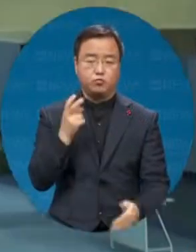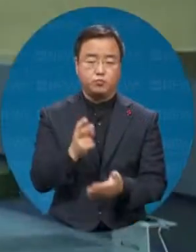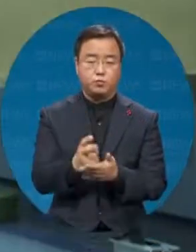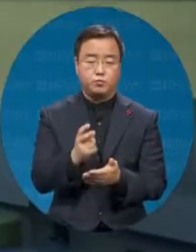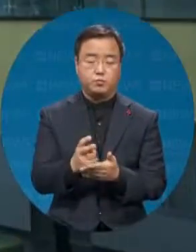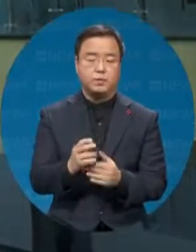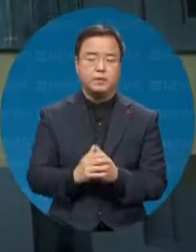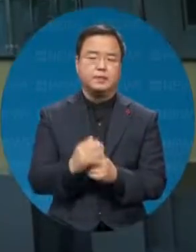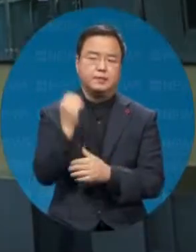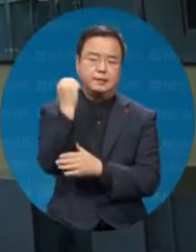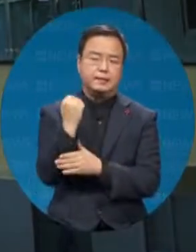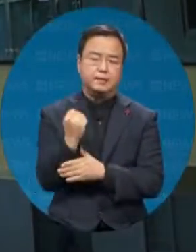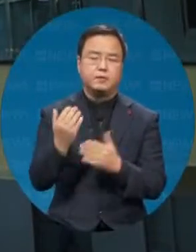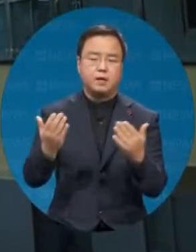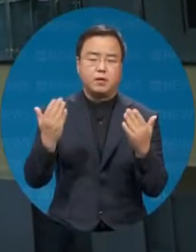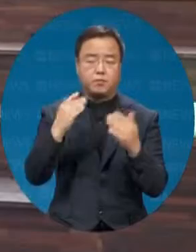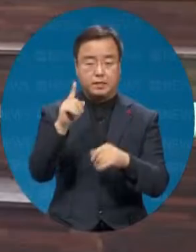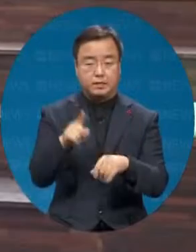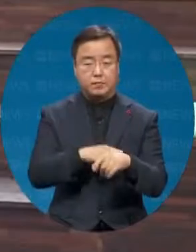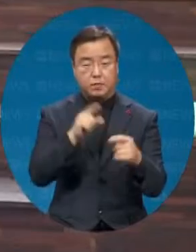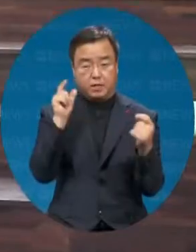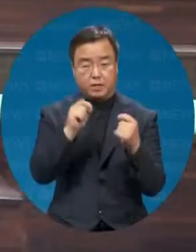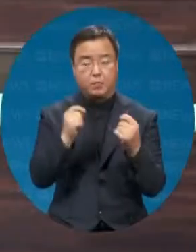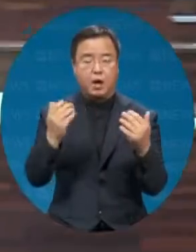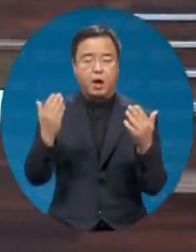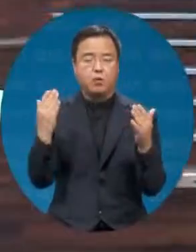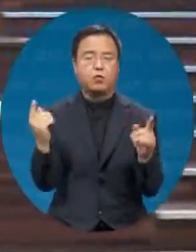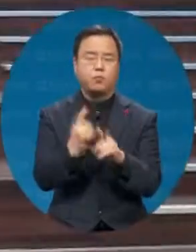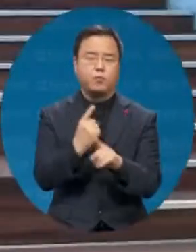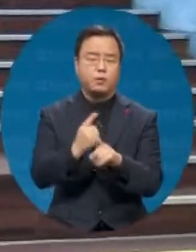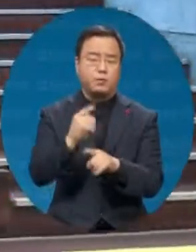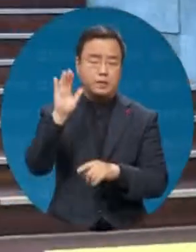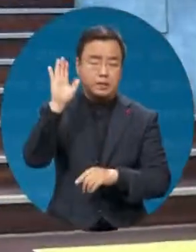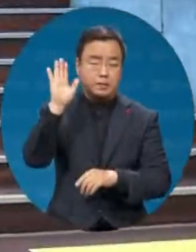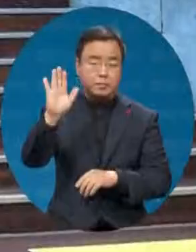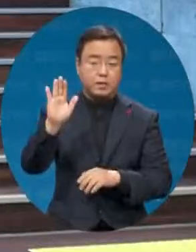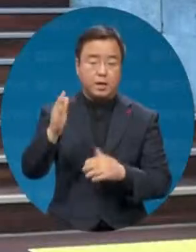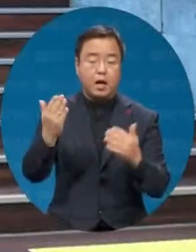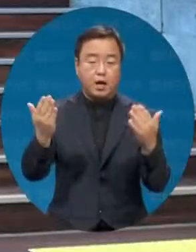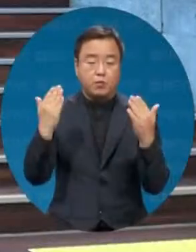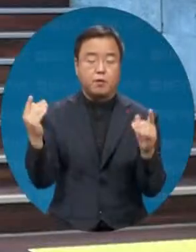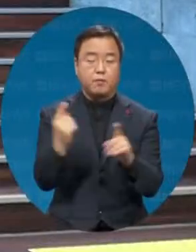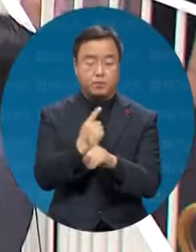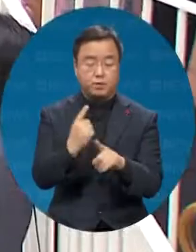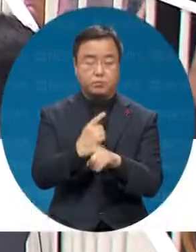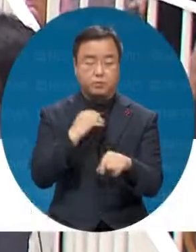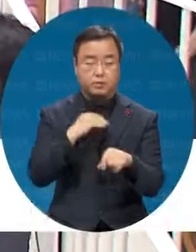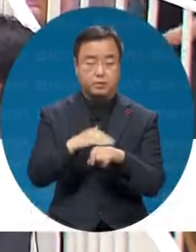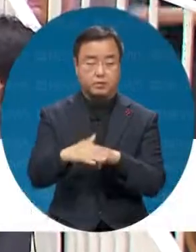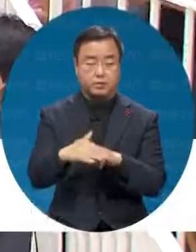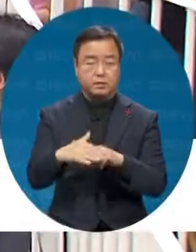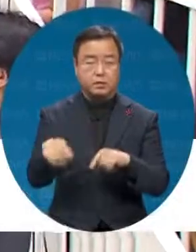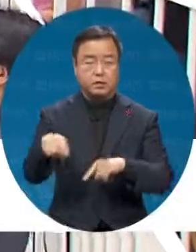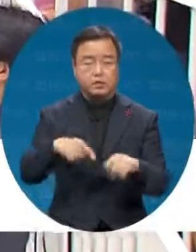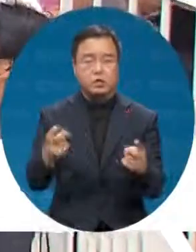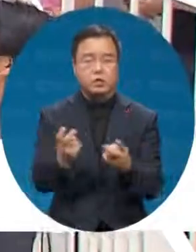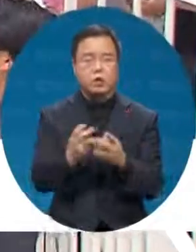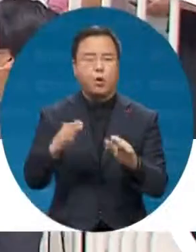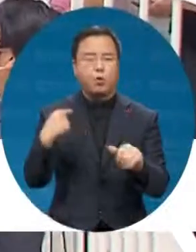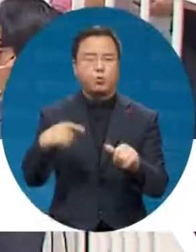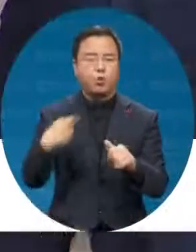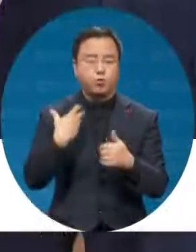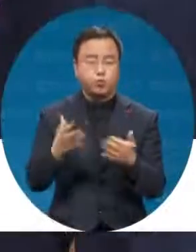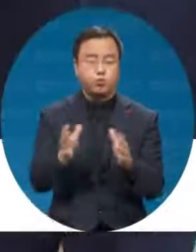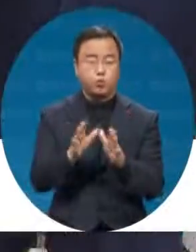낡은 학교를 친환경 시설로 혁신해 미래 학교로 바꾸는 그린 스마트 미래 학교. 교육부가 올해 이